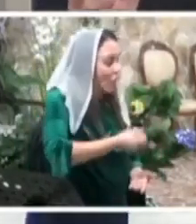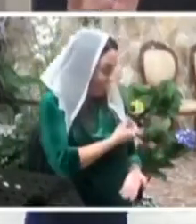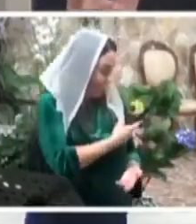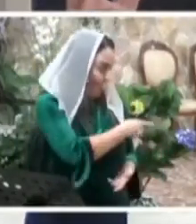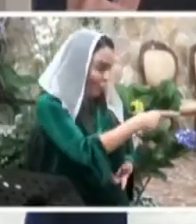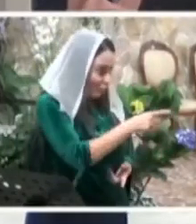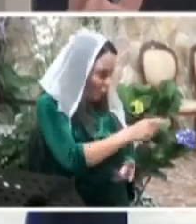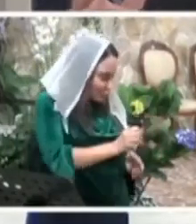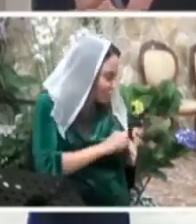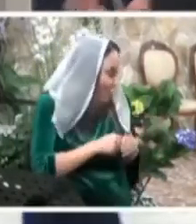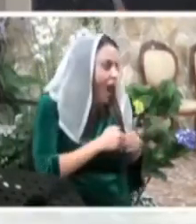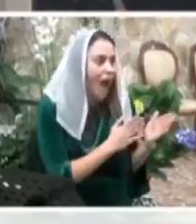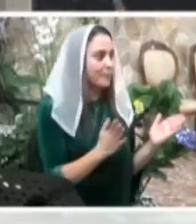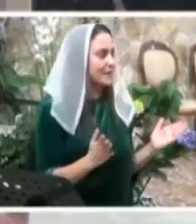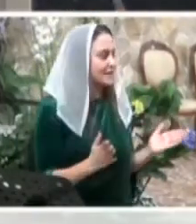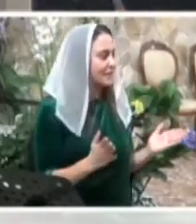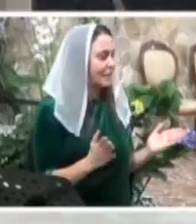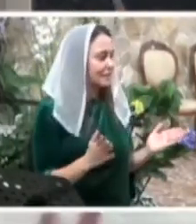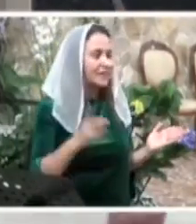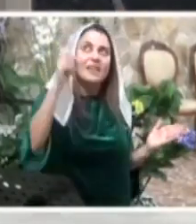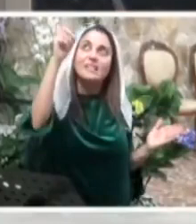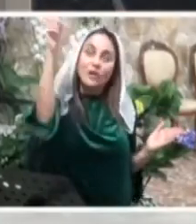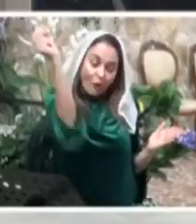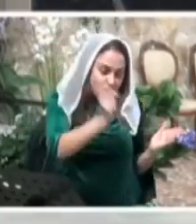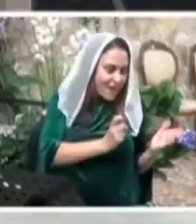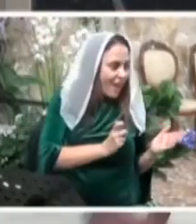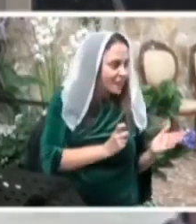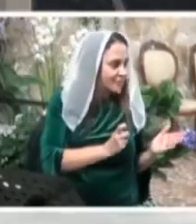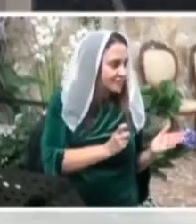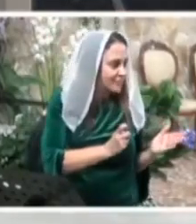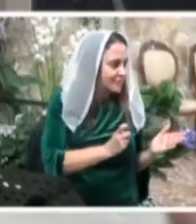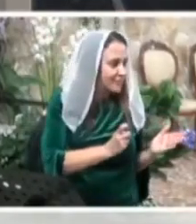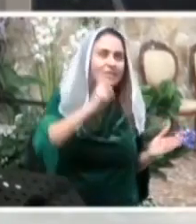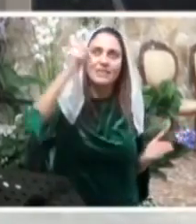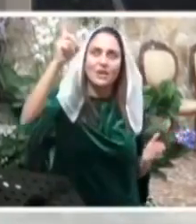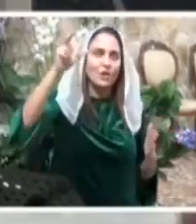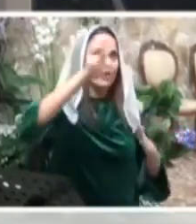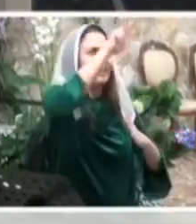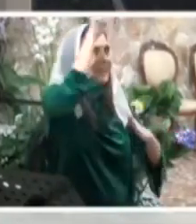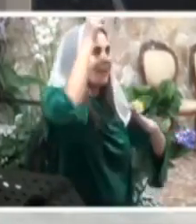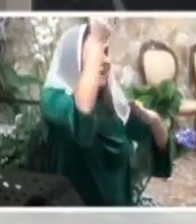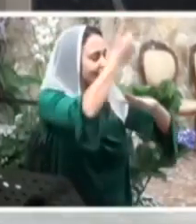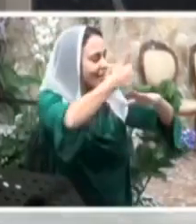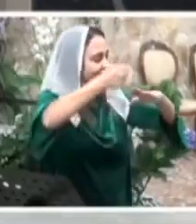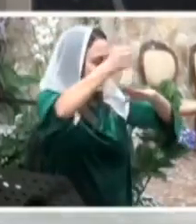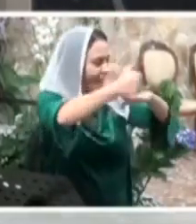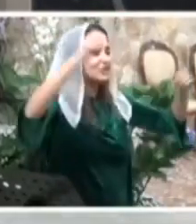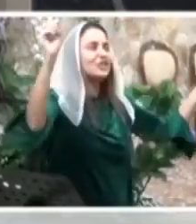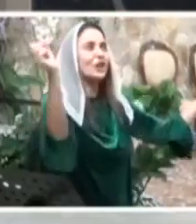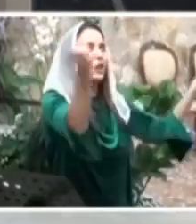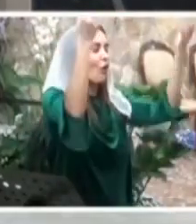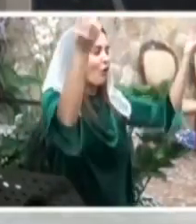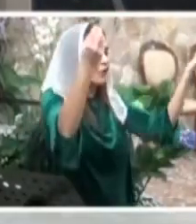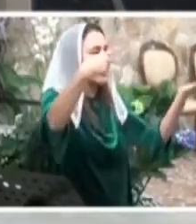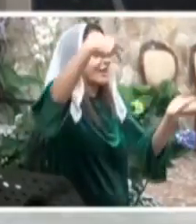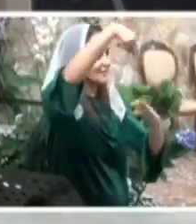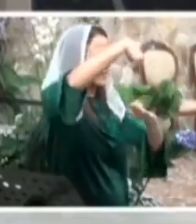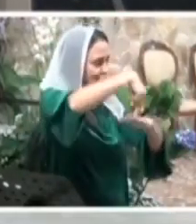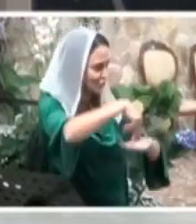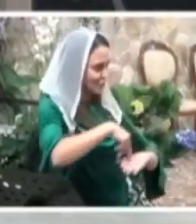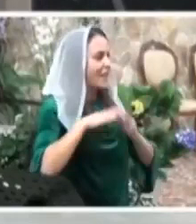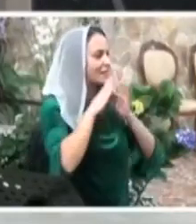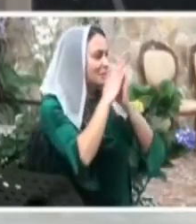frontone, e lasciamo entrare il Re di gloria. Alziamoci in